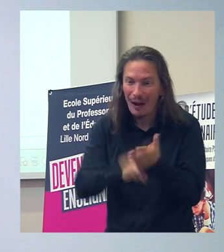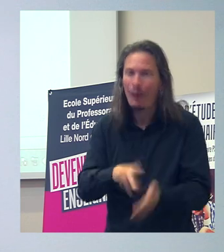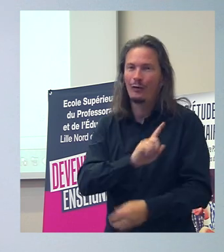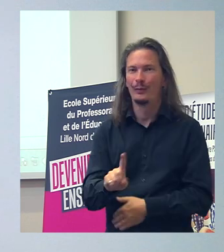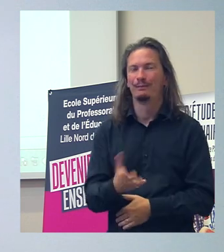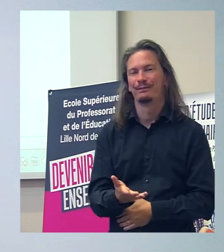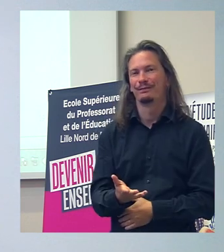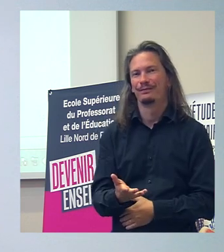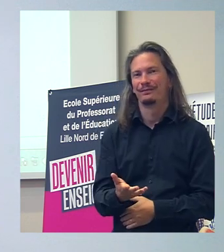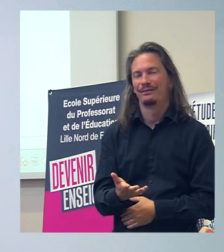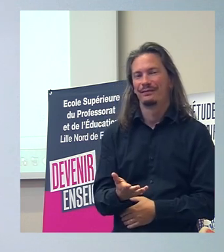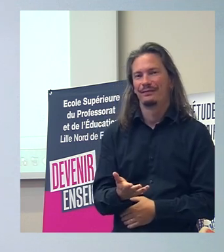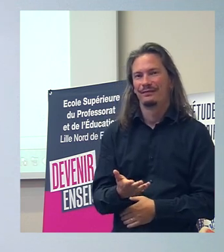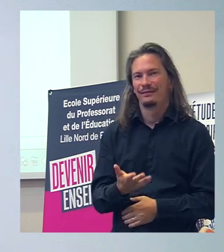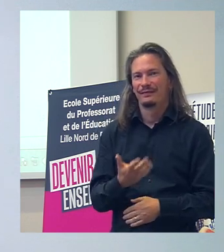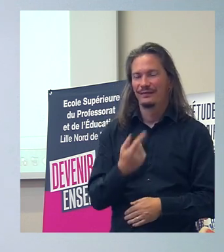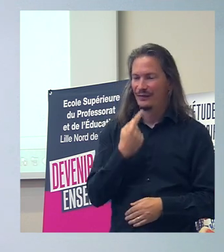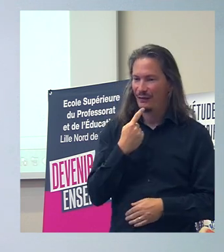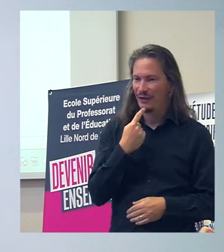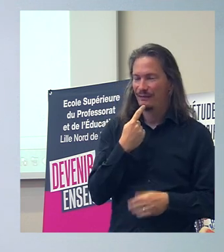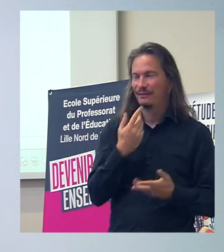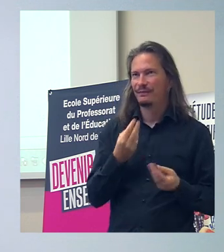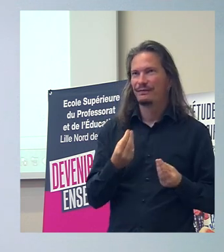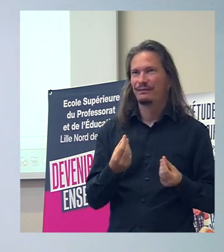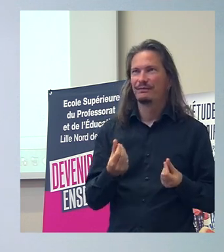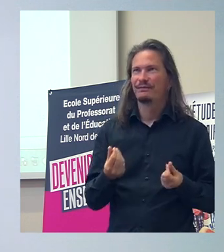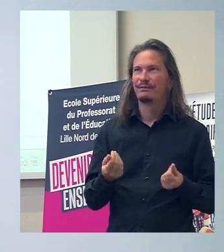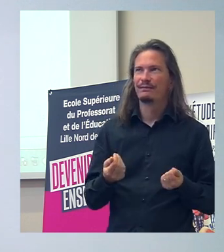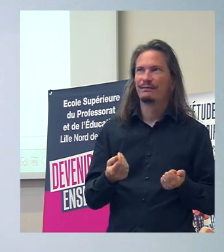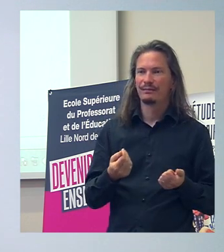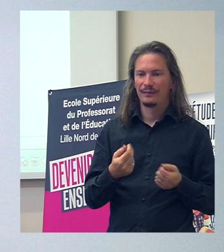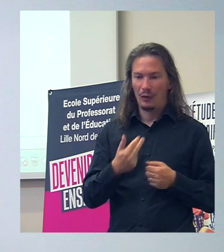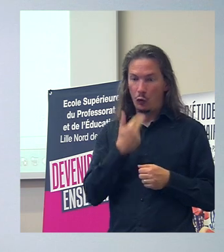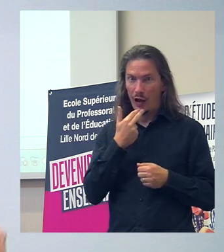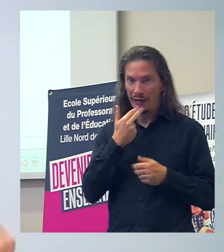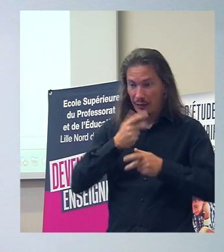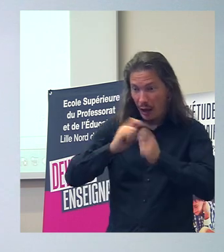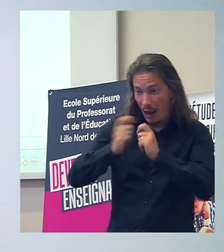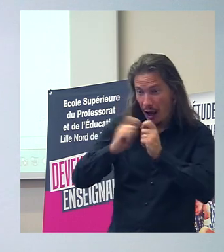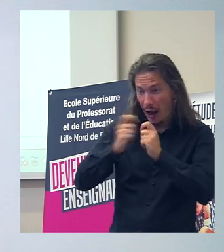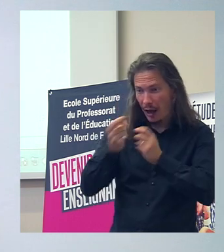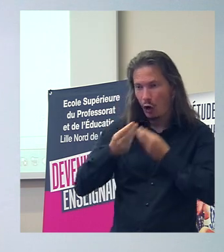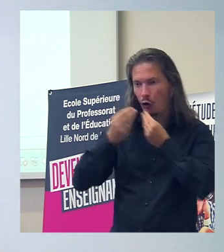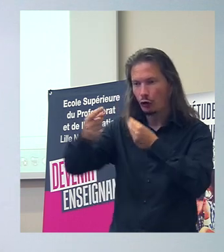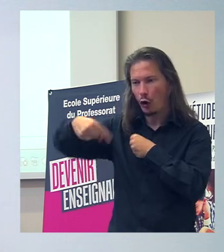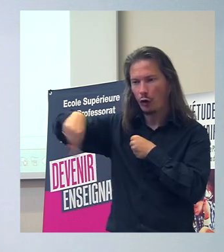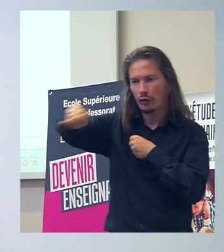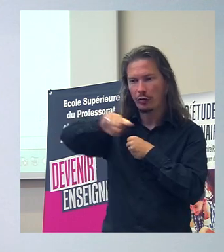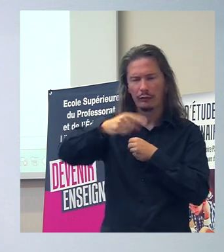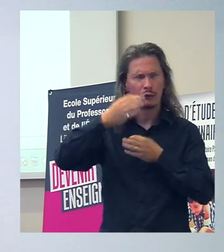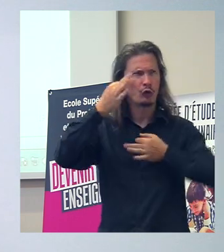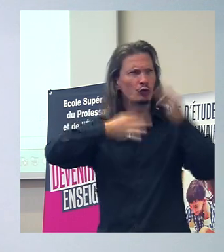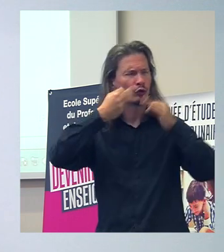On va ici utiliser le dispositif pour former au jugement